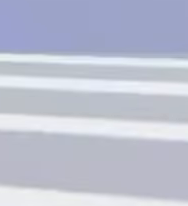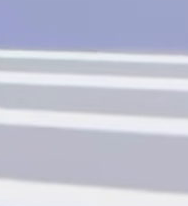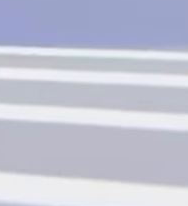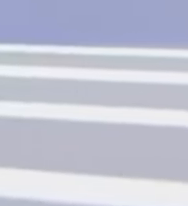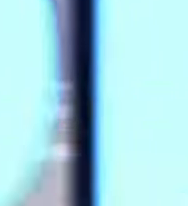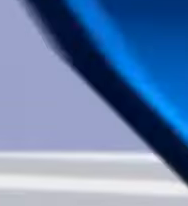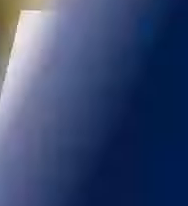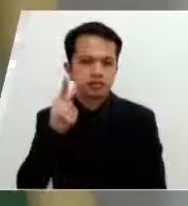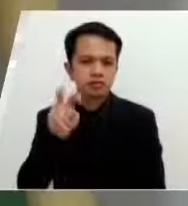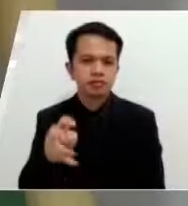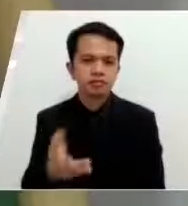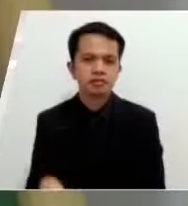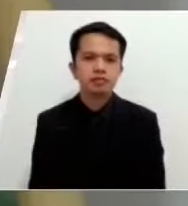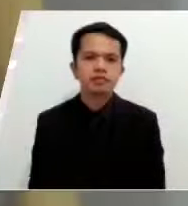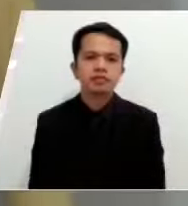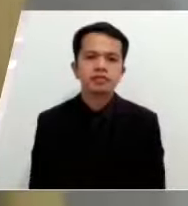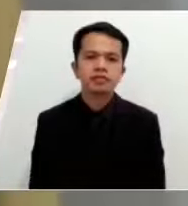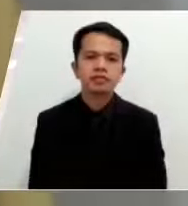Jamal.